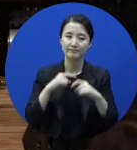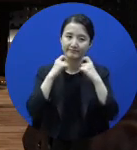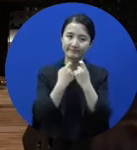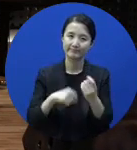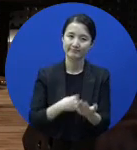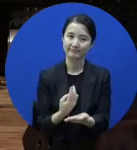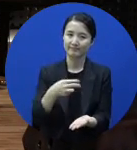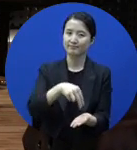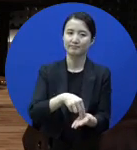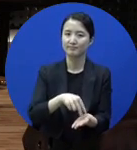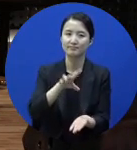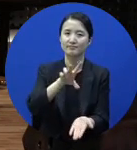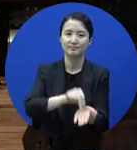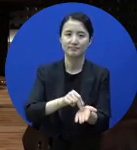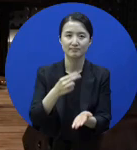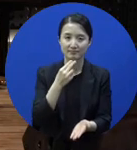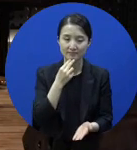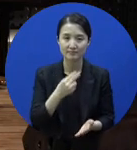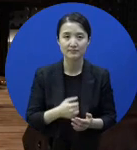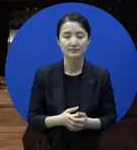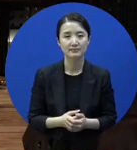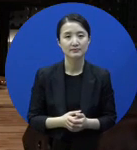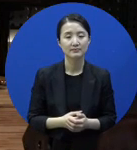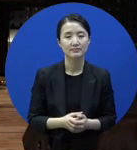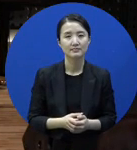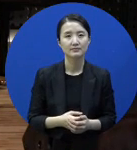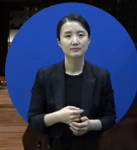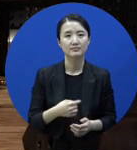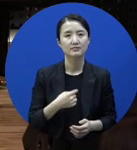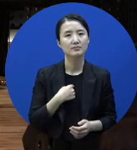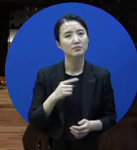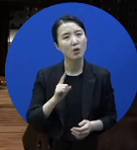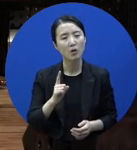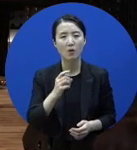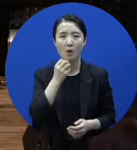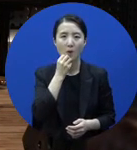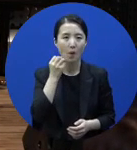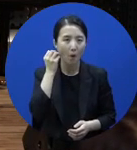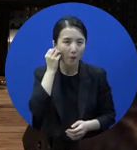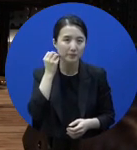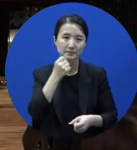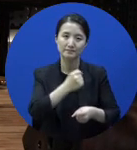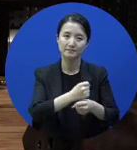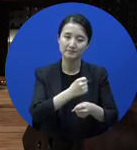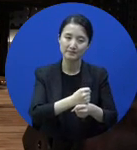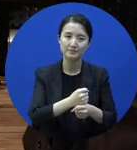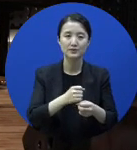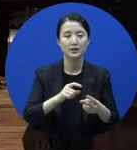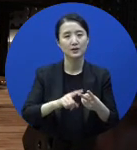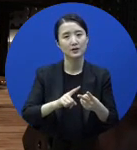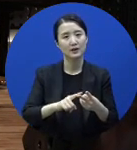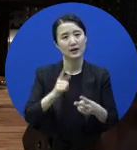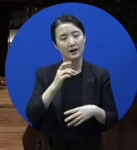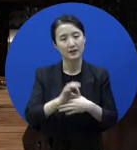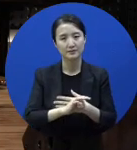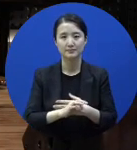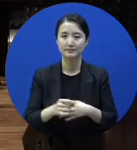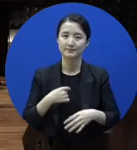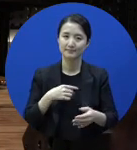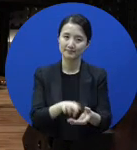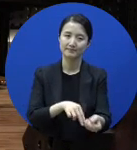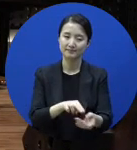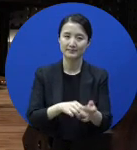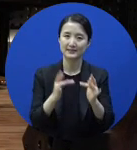그리고 내가 만약에 홈페이지나 아니면 쇼핑몰이라든가 그걸 만들고 싶으면 뭐 이렇게 비용을 지불하면 되겠지만 과거보다는